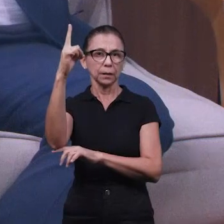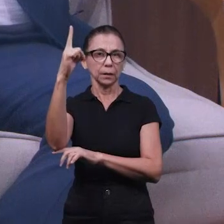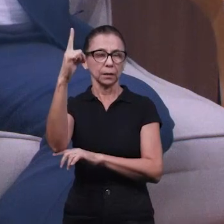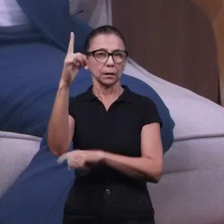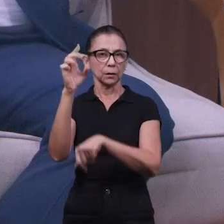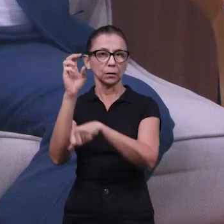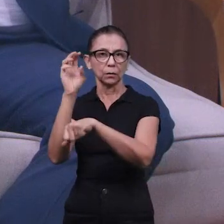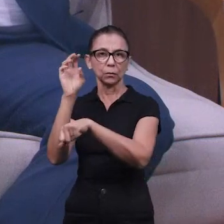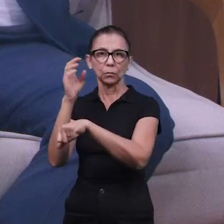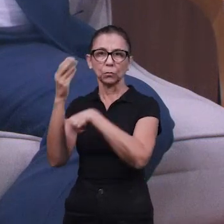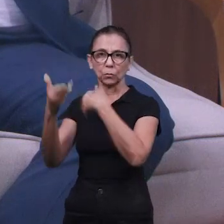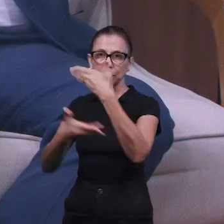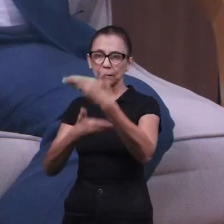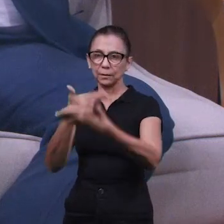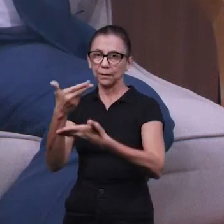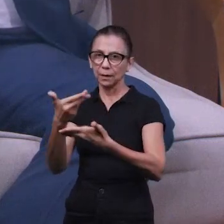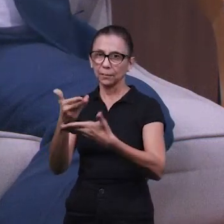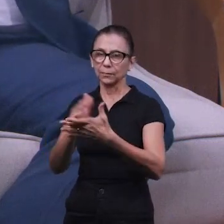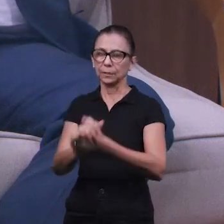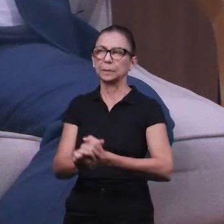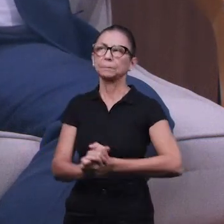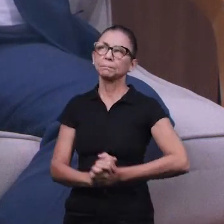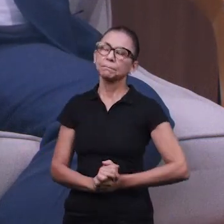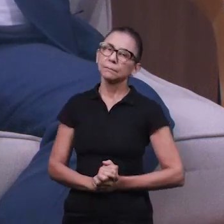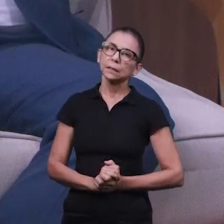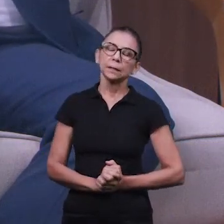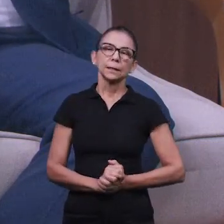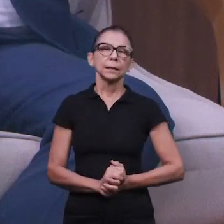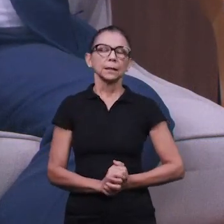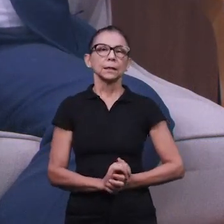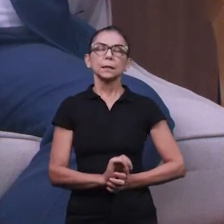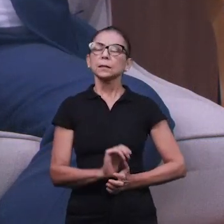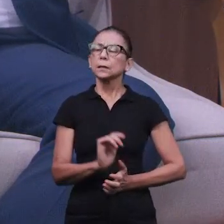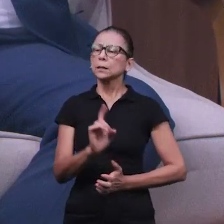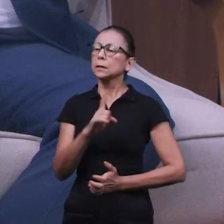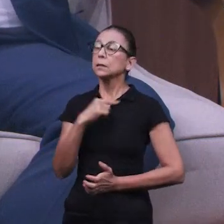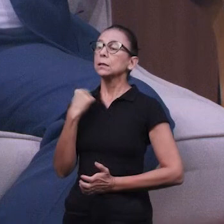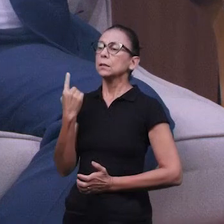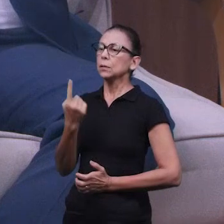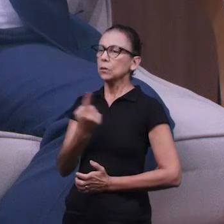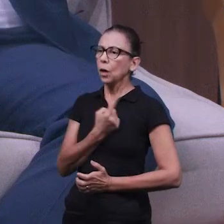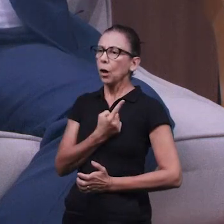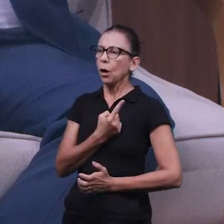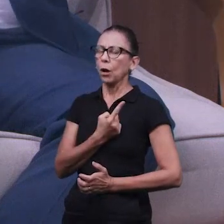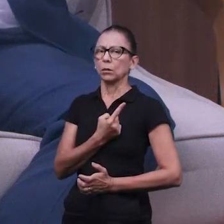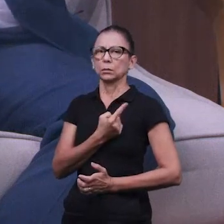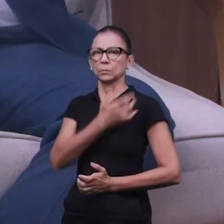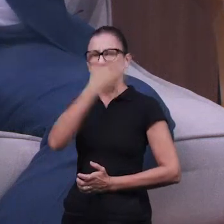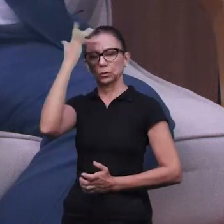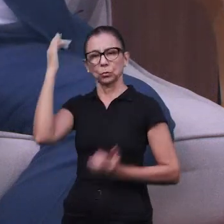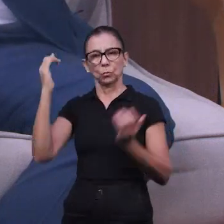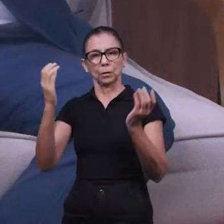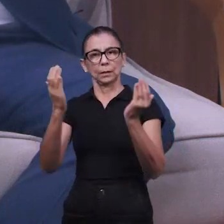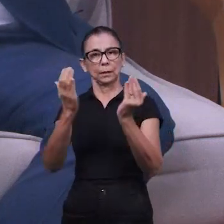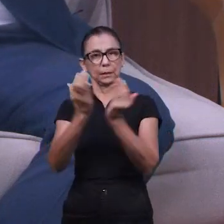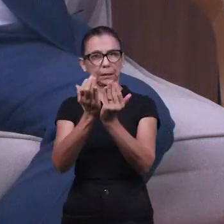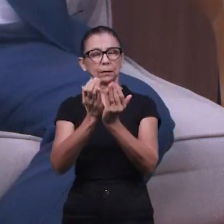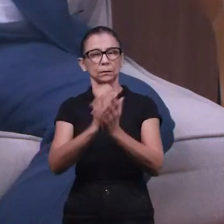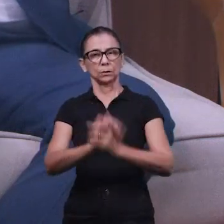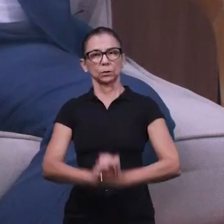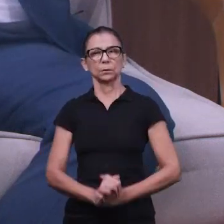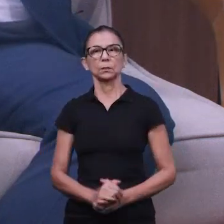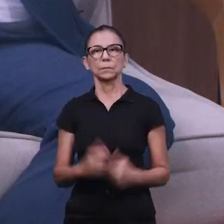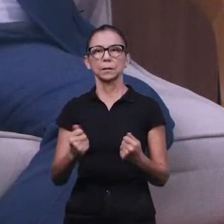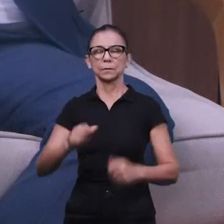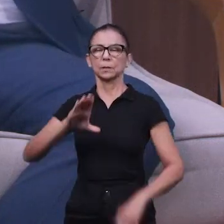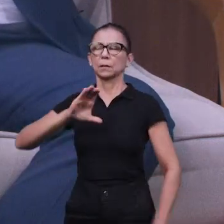comme serviteurs de Dieu, des croyants, nous devons même être vaillants devant